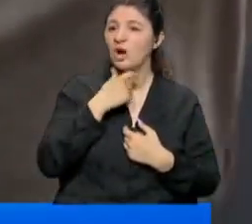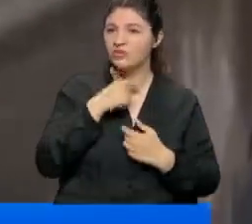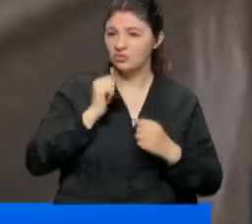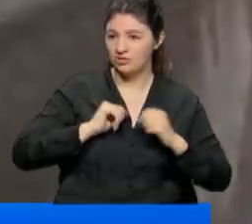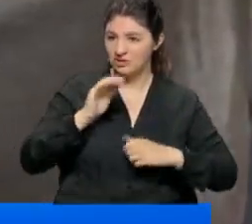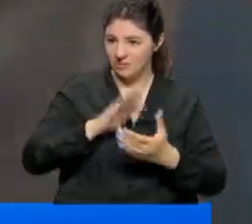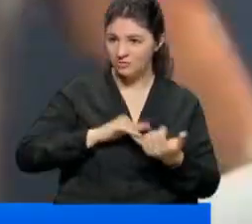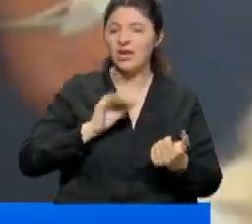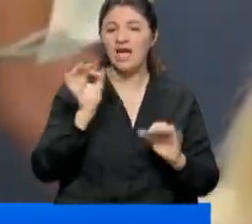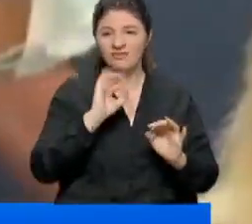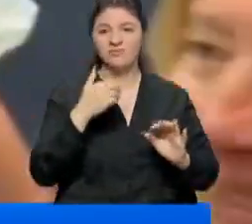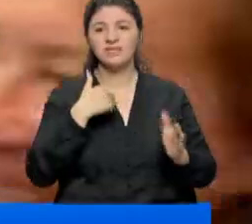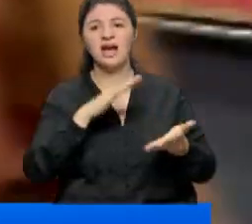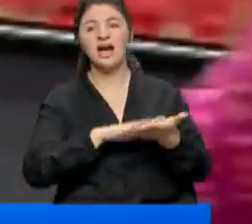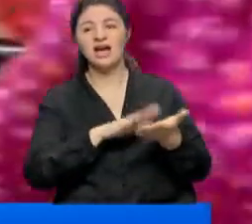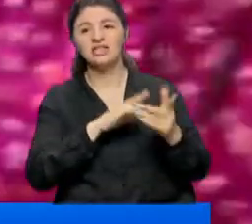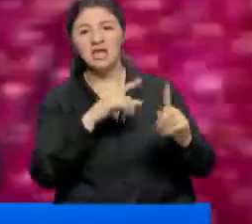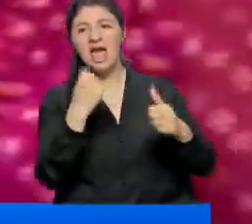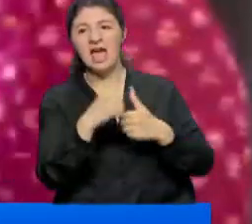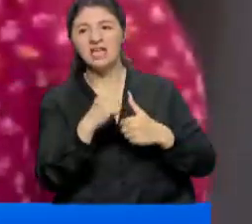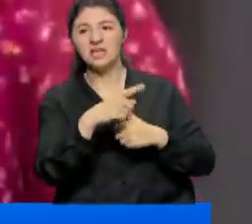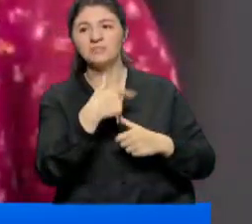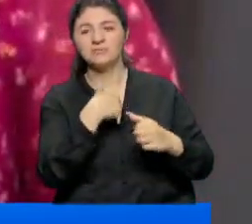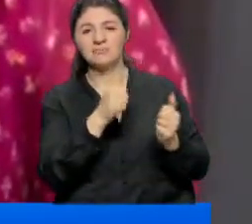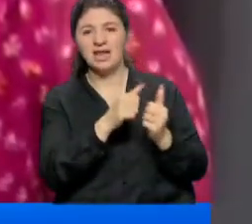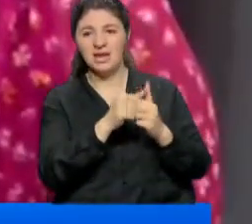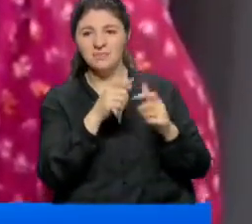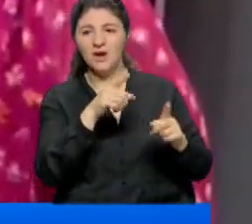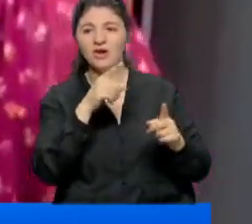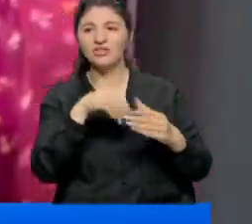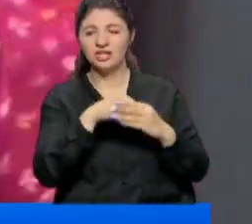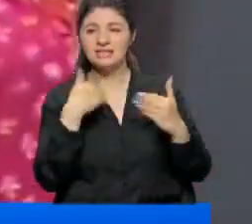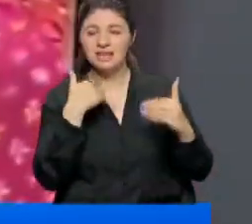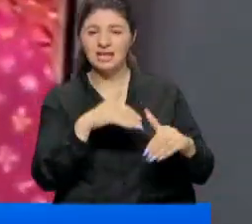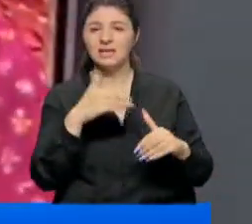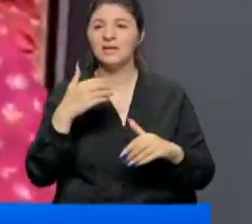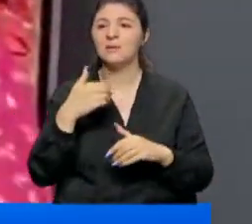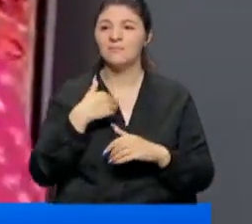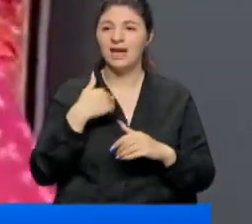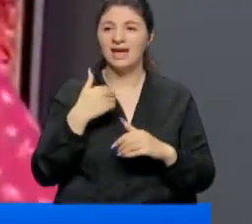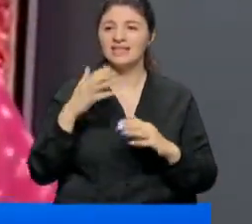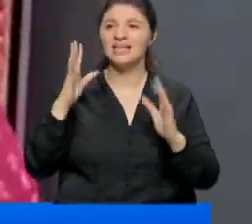mezunusunuz arkadaşımızın eşi de onun için